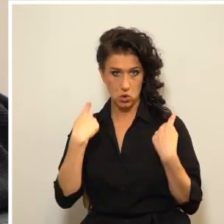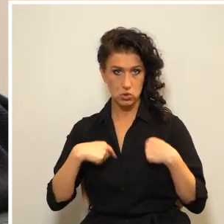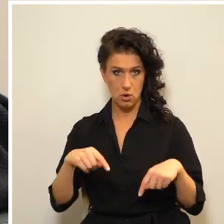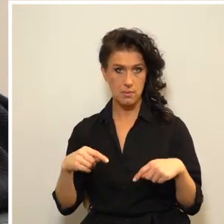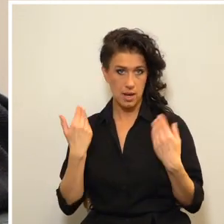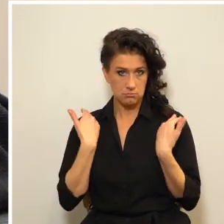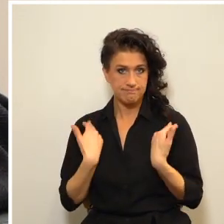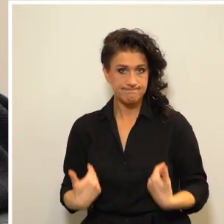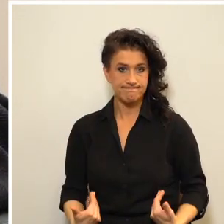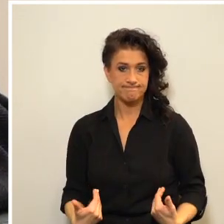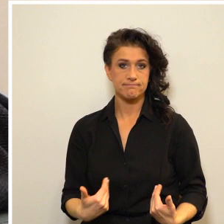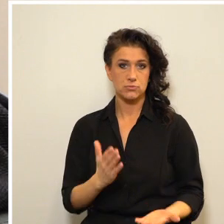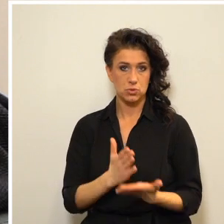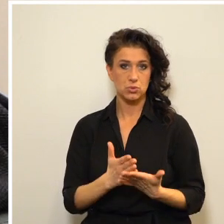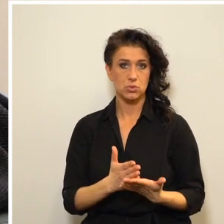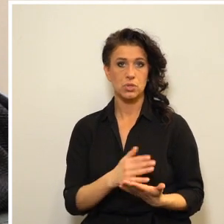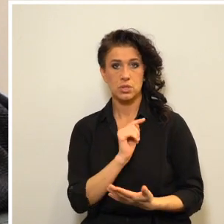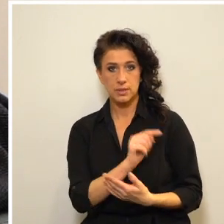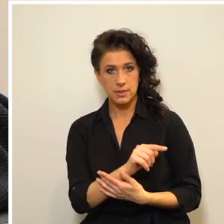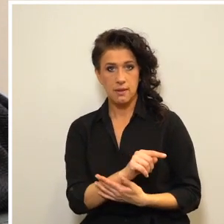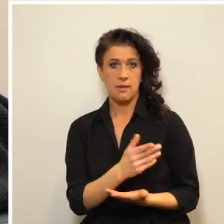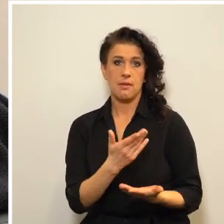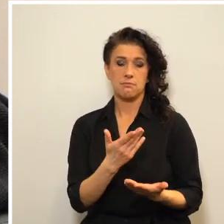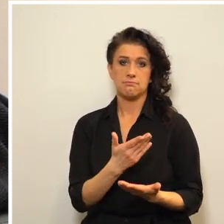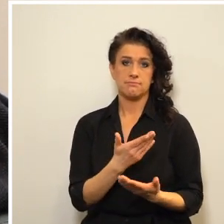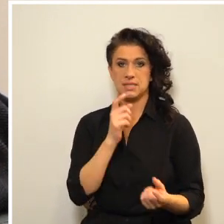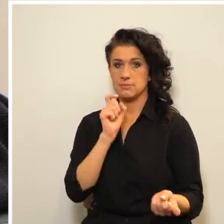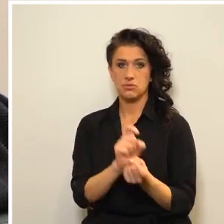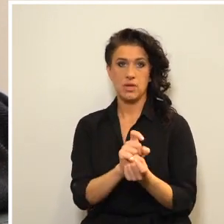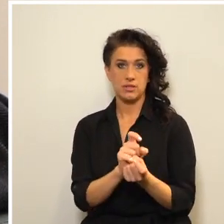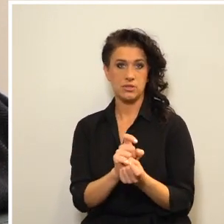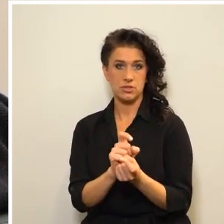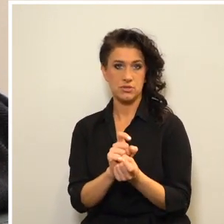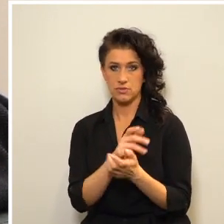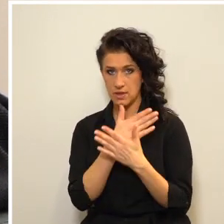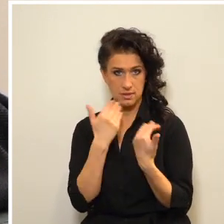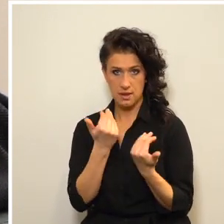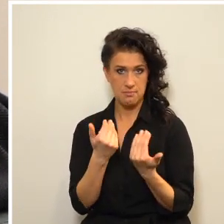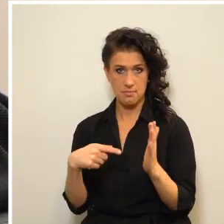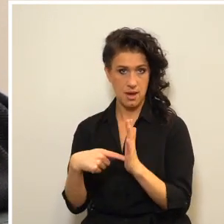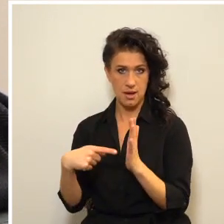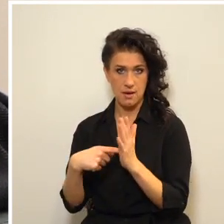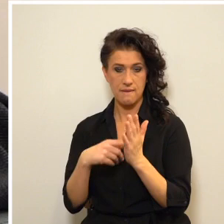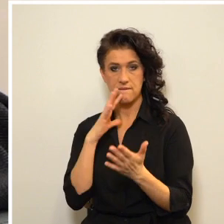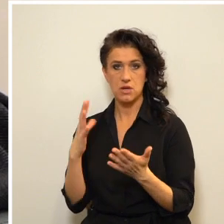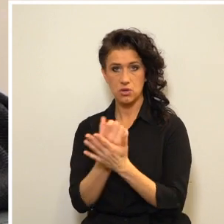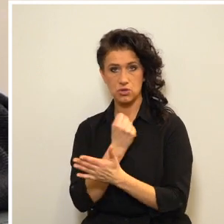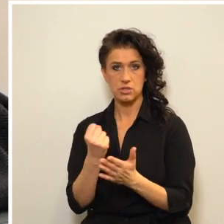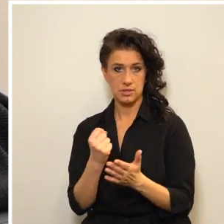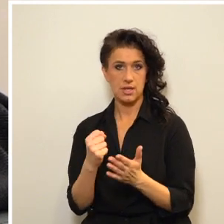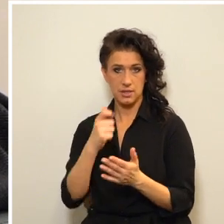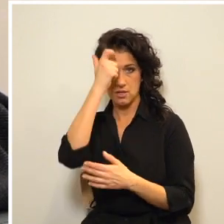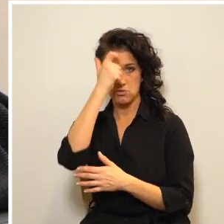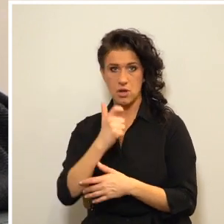że nie wyrażają sprzeciwu wobec w takiego sposobu wykorzystania i